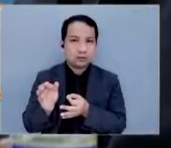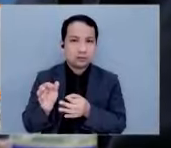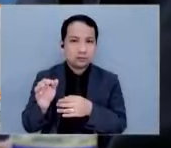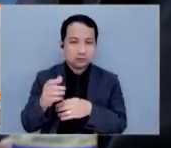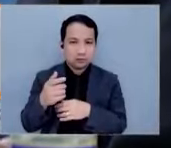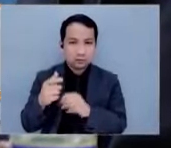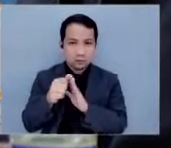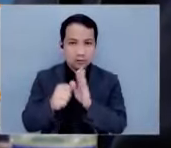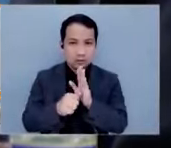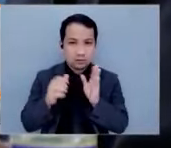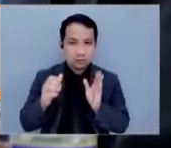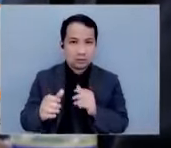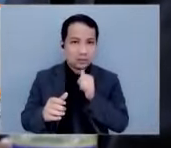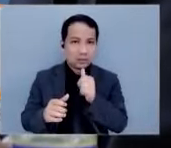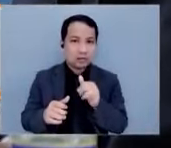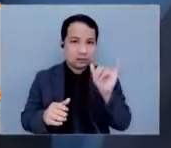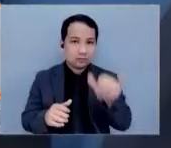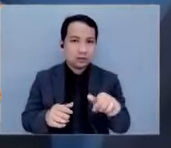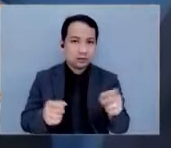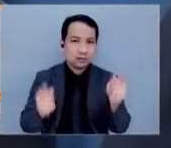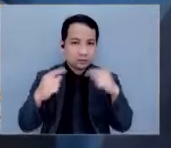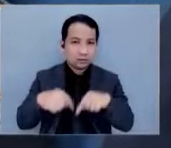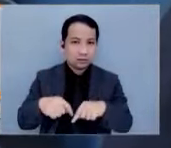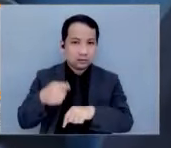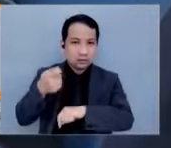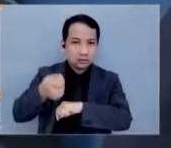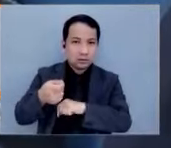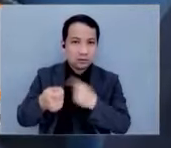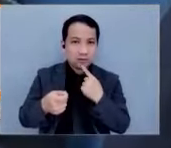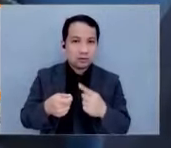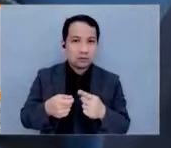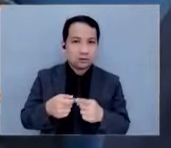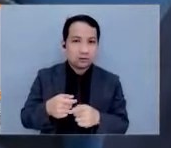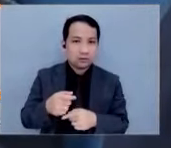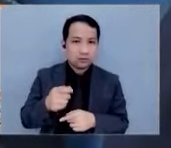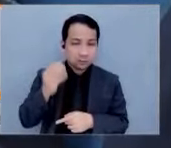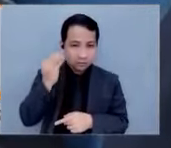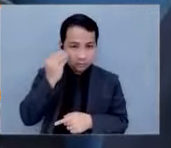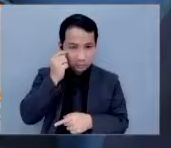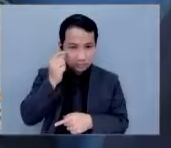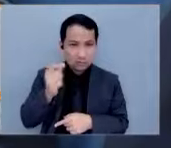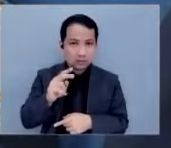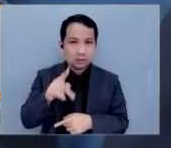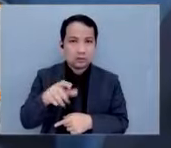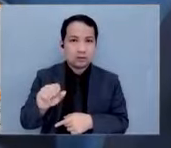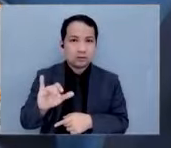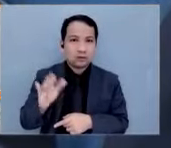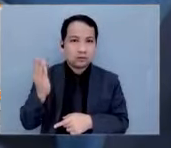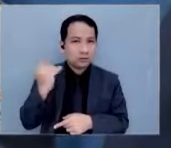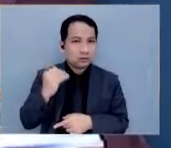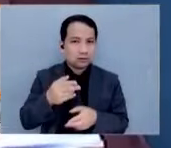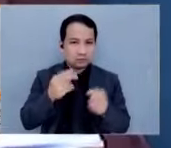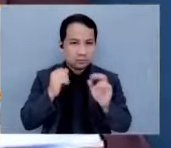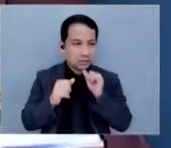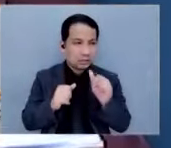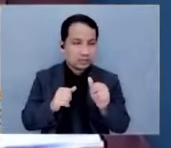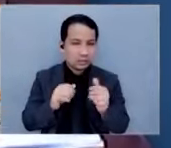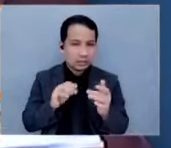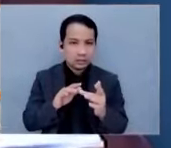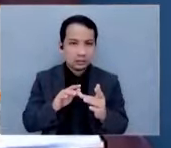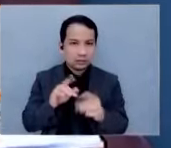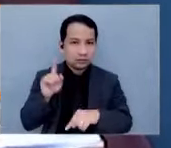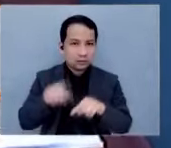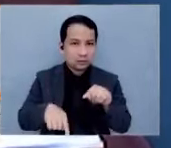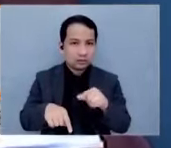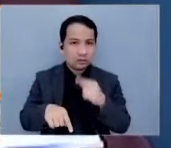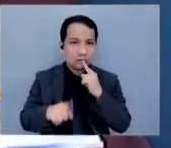sa hindi nito pagsipot sa hearing. Sagot nito Pasyo, hindi si Kibuloy na honorary chairman lang ng network ang dapat sumagot